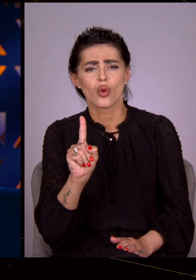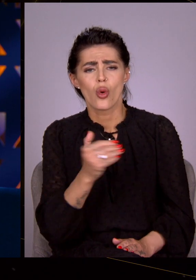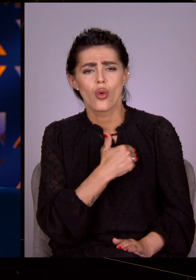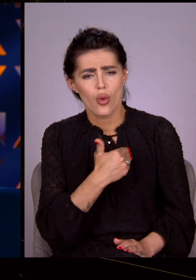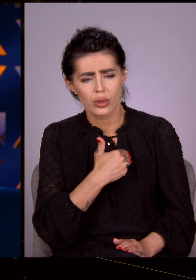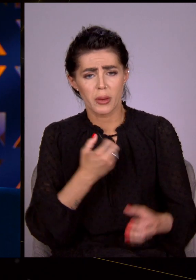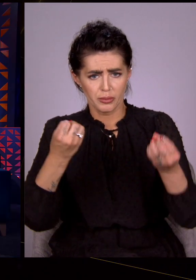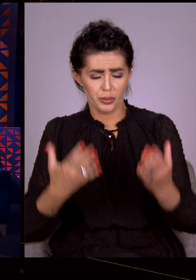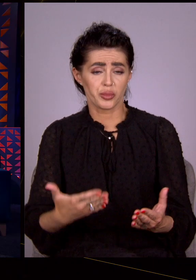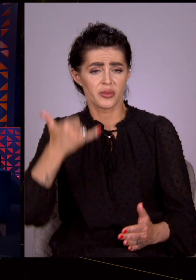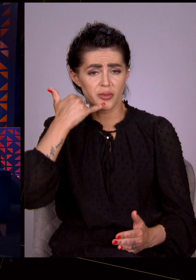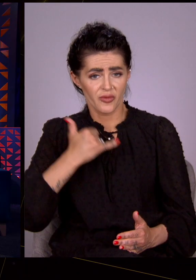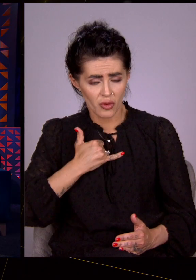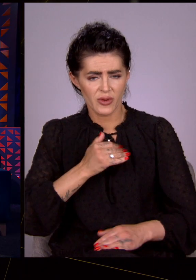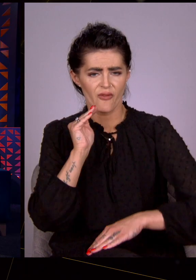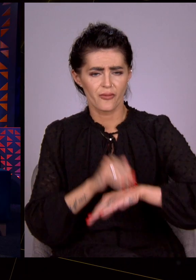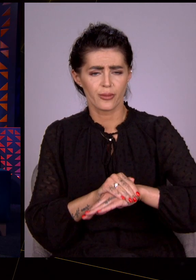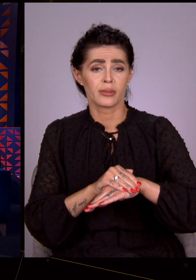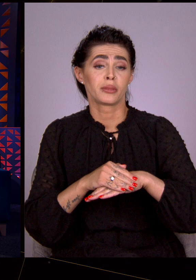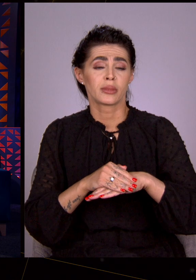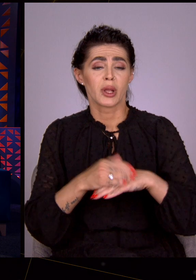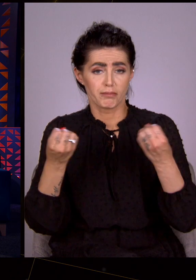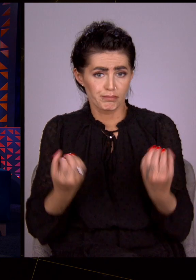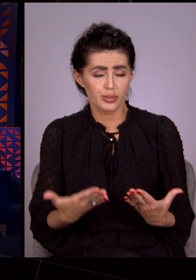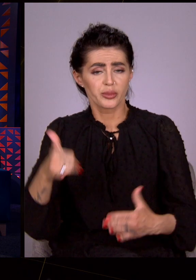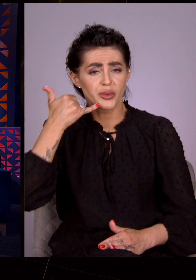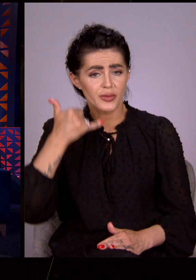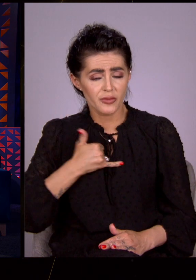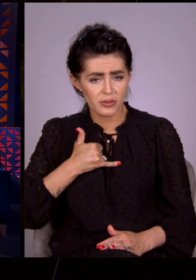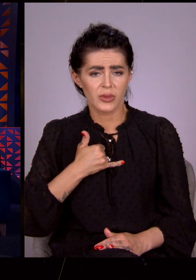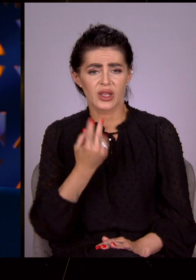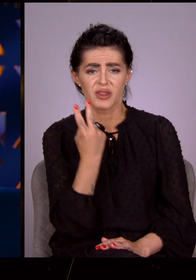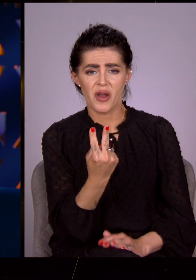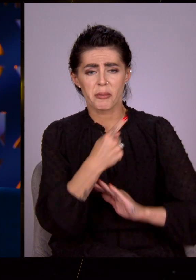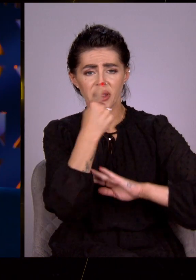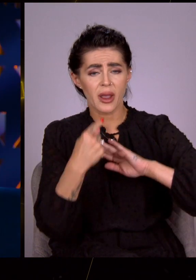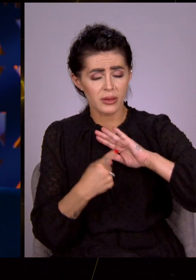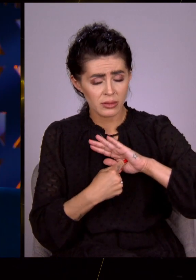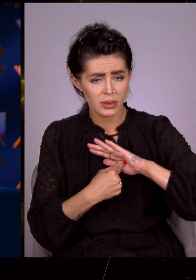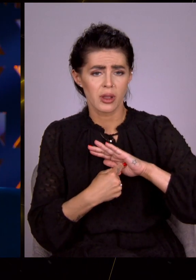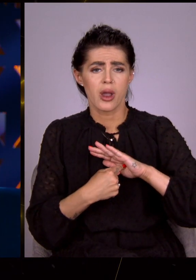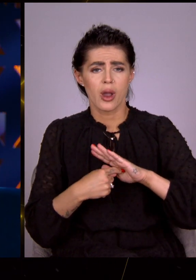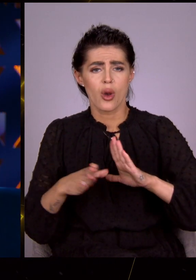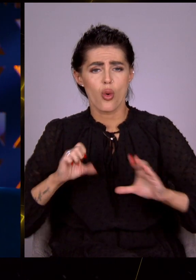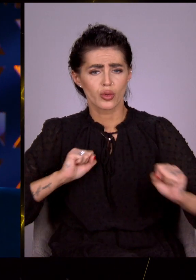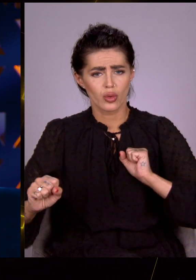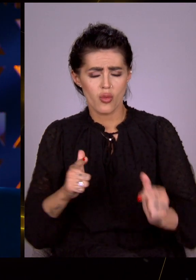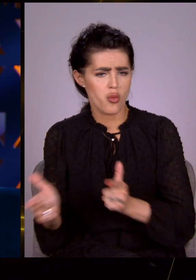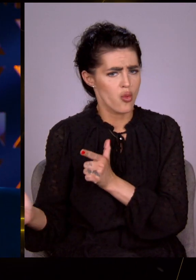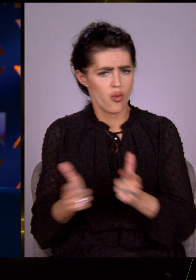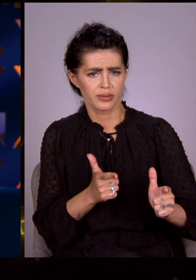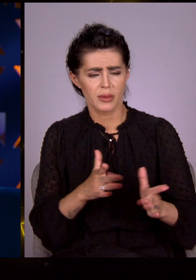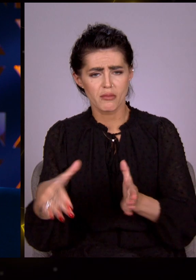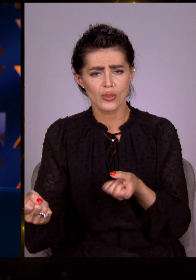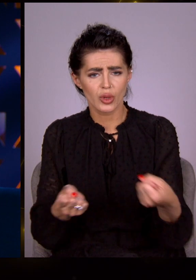просто позвонила. Поставила перед фактом. Так, вона просто позвонила і задала два питання. Організовуємо машину,